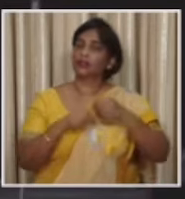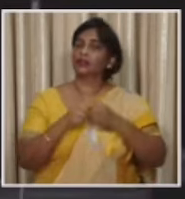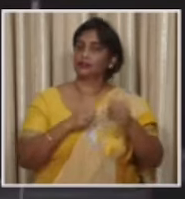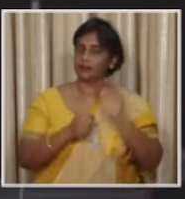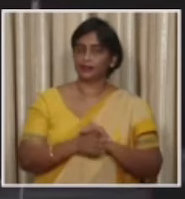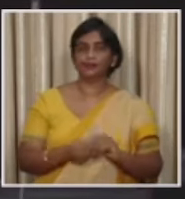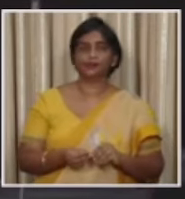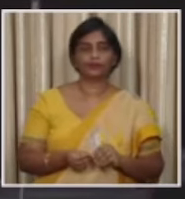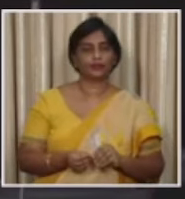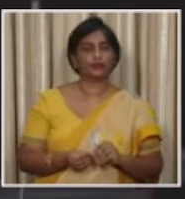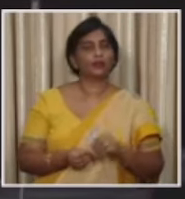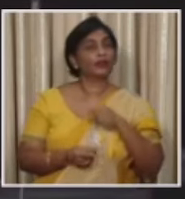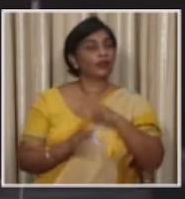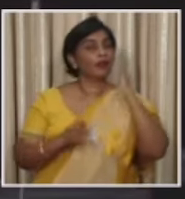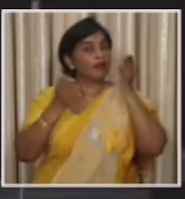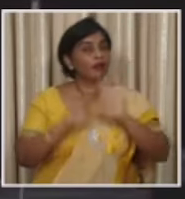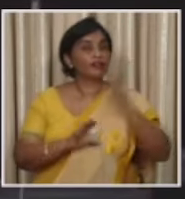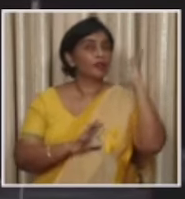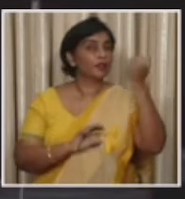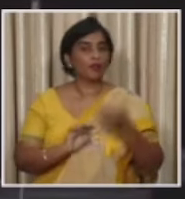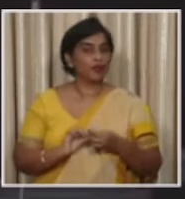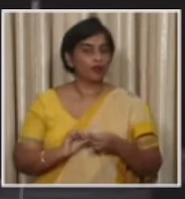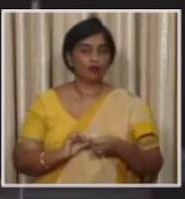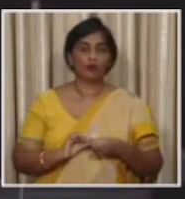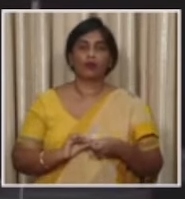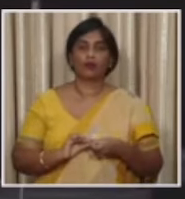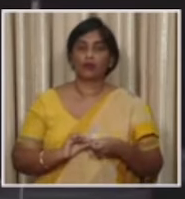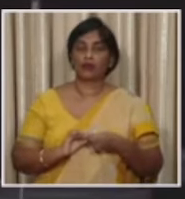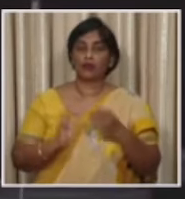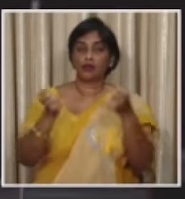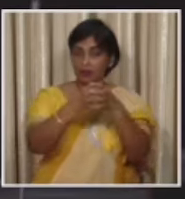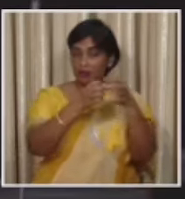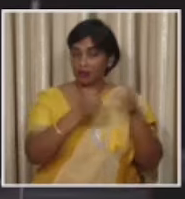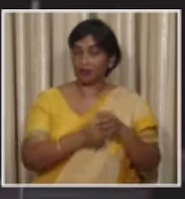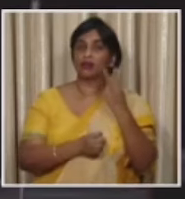කරගන්න. ඒකේ අවසාන ප්‍රතිඵලය වුණේ මොකද්ද? මේ කාණ්ඩ දෙකටම